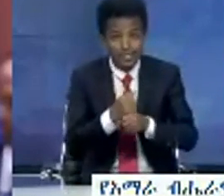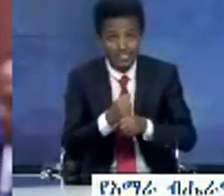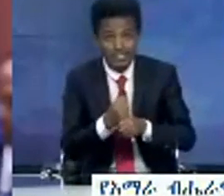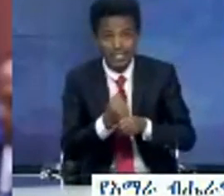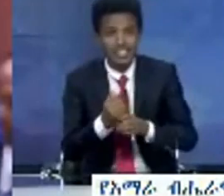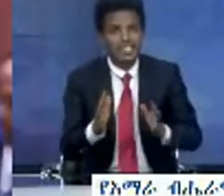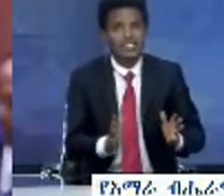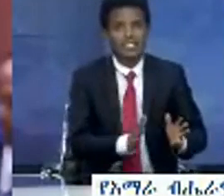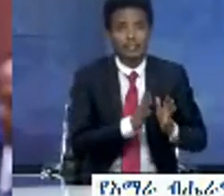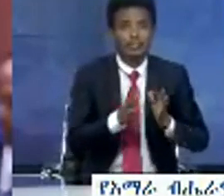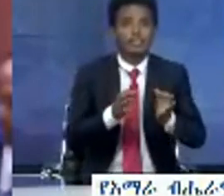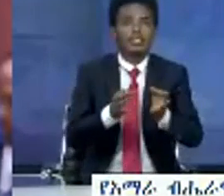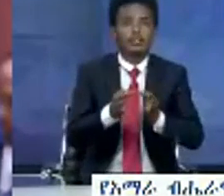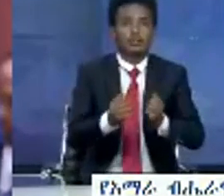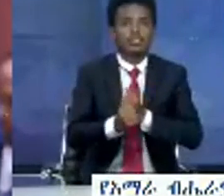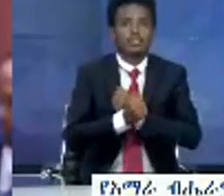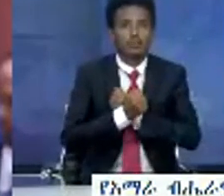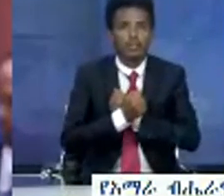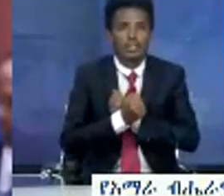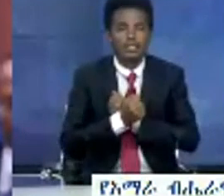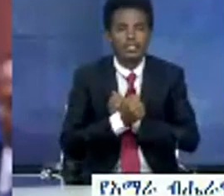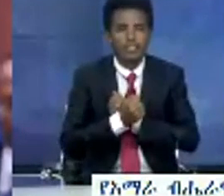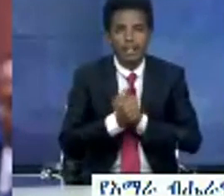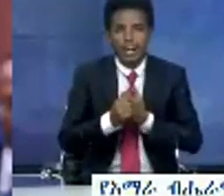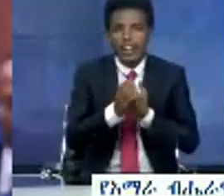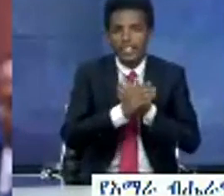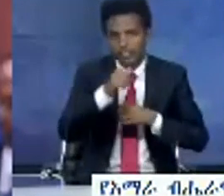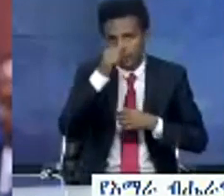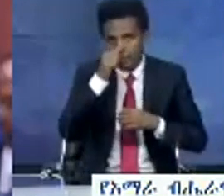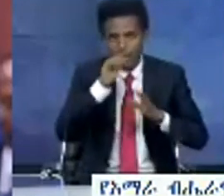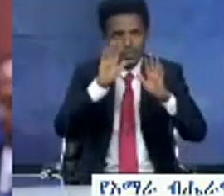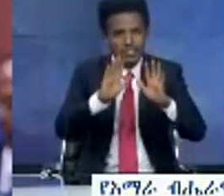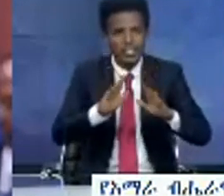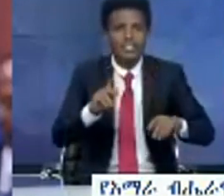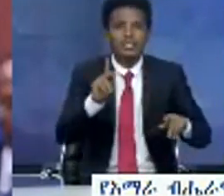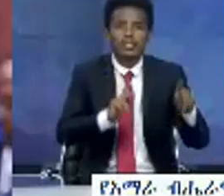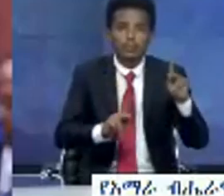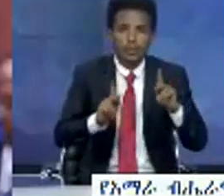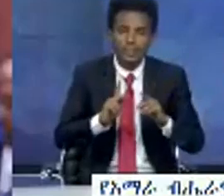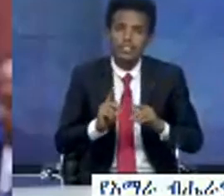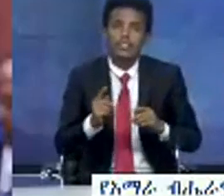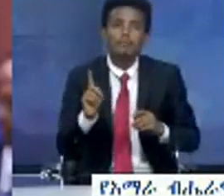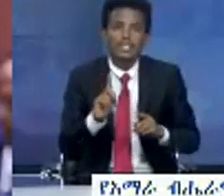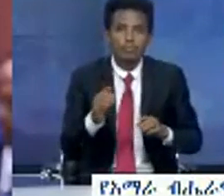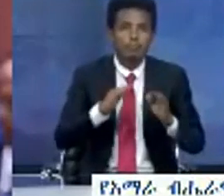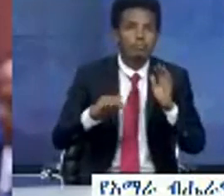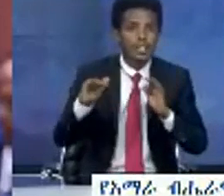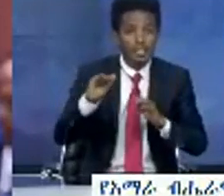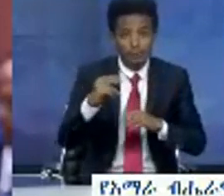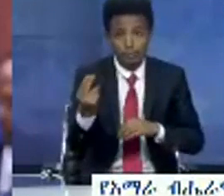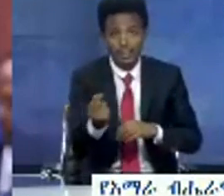መሆናችንን ልንገልጽላችሁ እንወዳለን። አገራችን ኢትዮጵያና ብርቅዬ ህዝቦቿ ከምንም በላይ የሚፈልጉትና